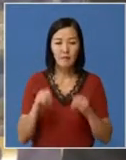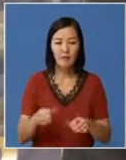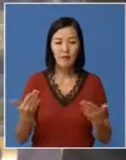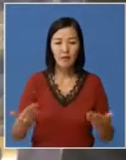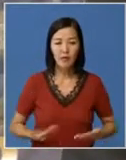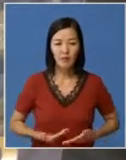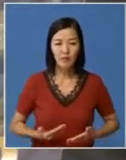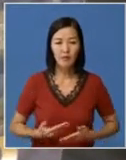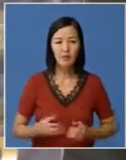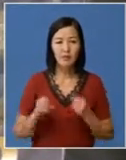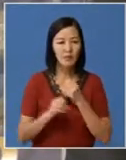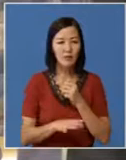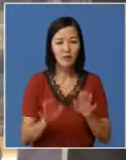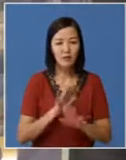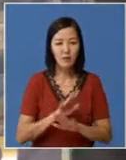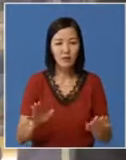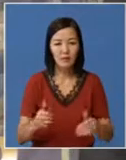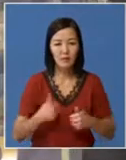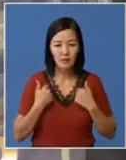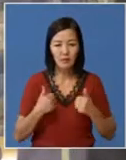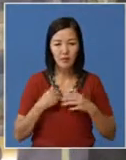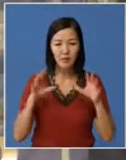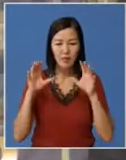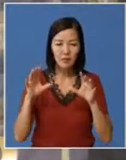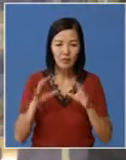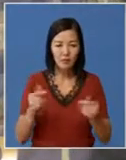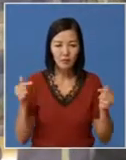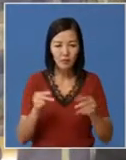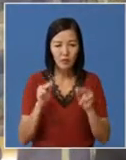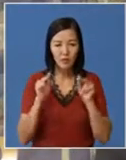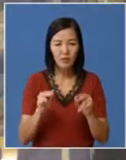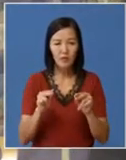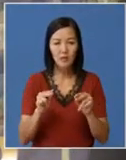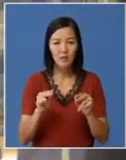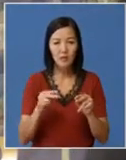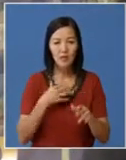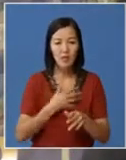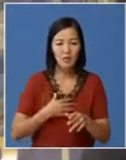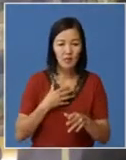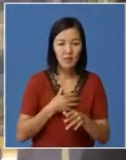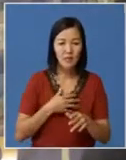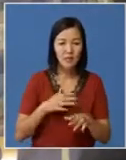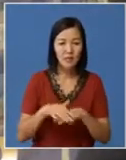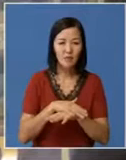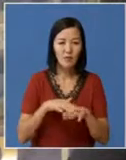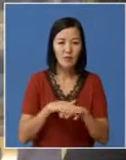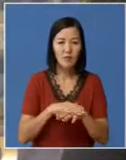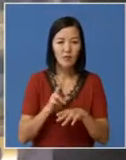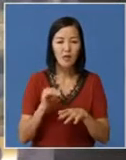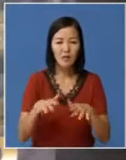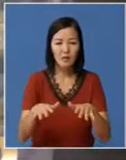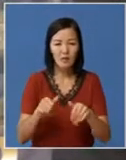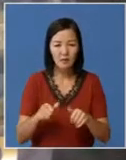не в бедности. Он всегда старался бороться законными путями. Но, видя страдания своего народа, как у людей забирали скот, как